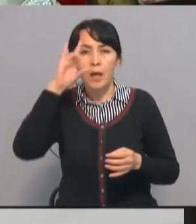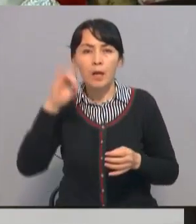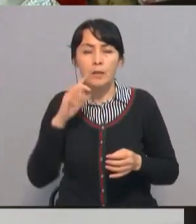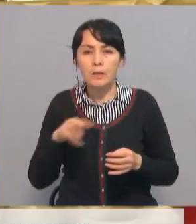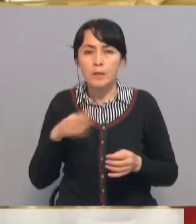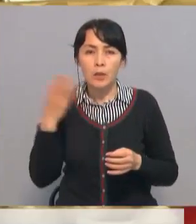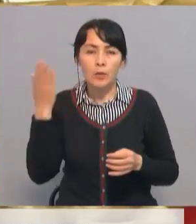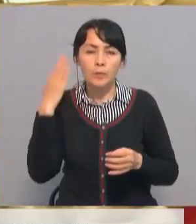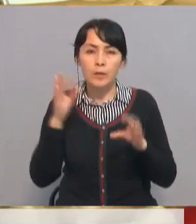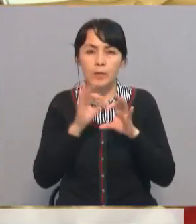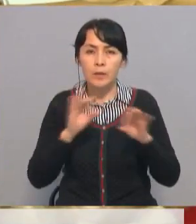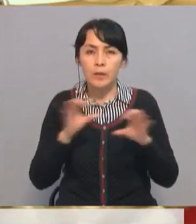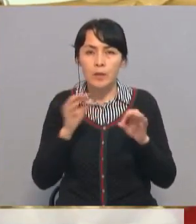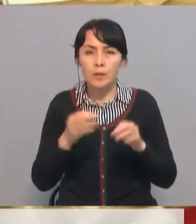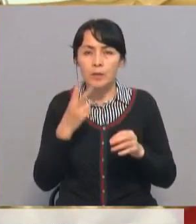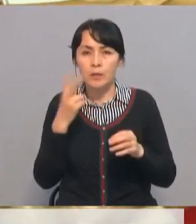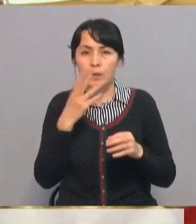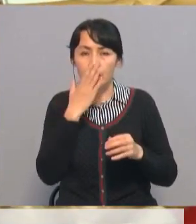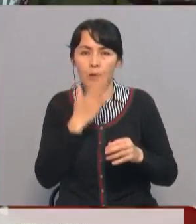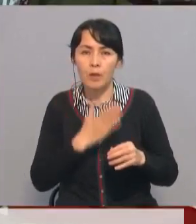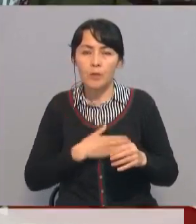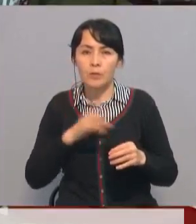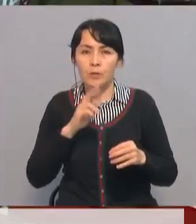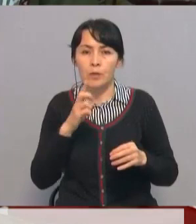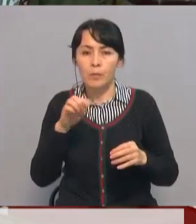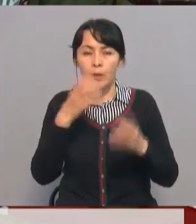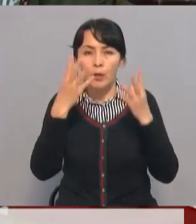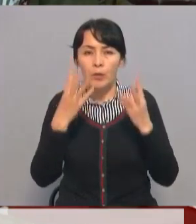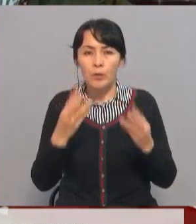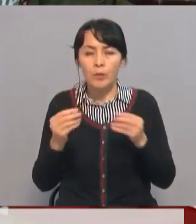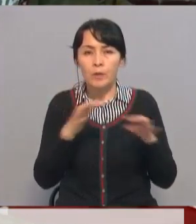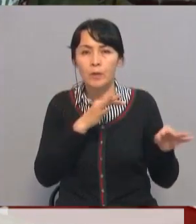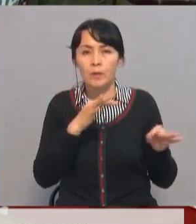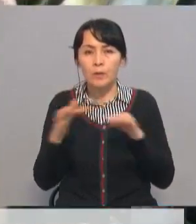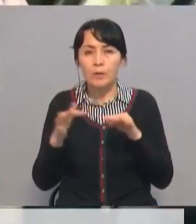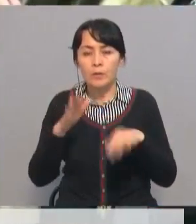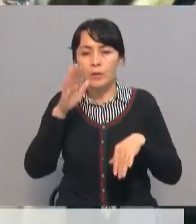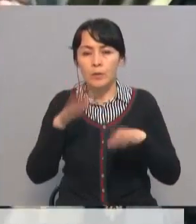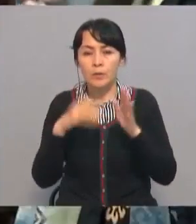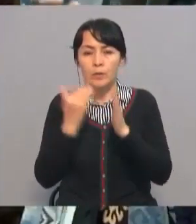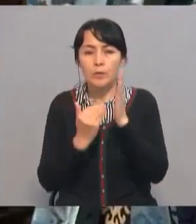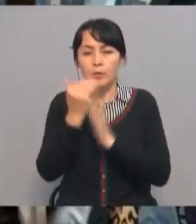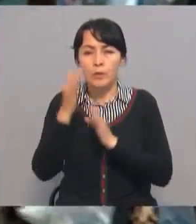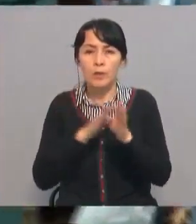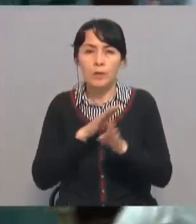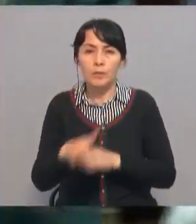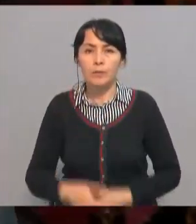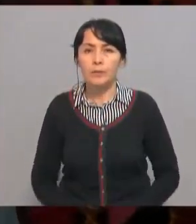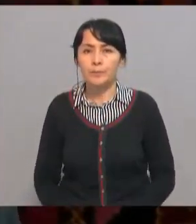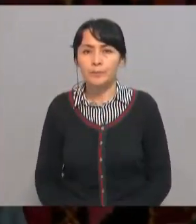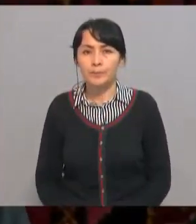әдебиетінде ежелден дәріптеп келе жатқан қос ғашық, қозы мен баян күніне арналған іс-шара осылайша жоғары деңгейде атап өтілді.